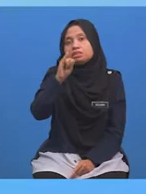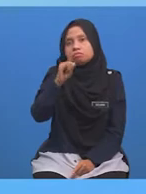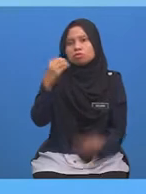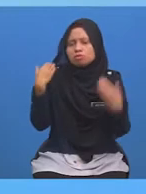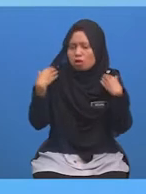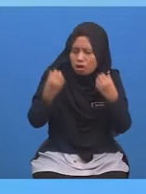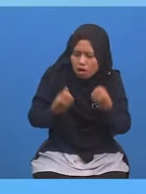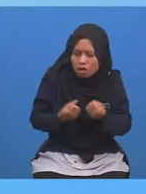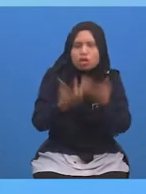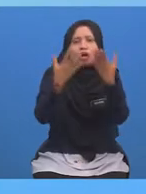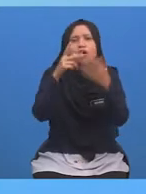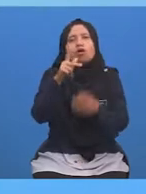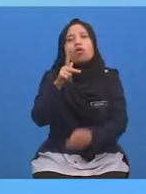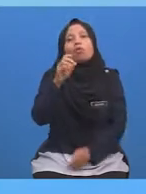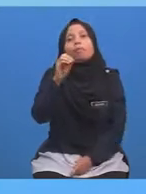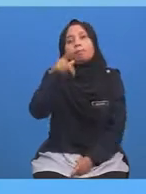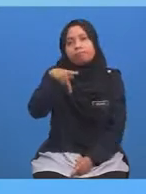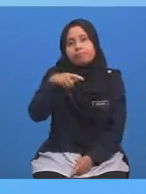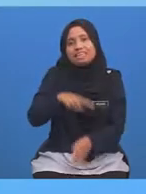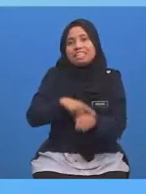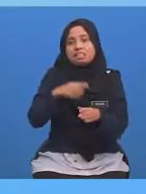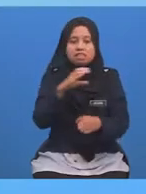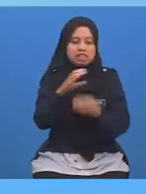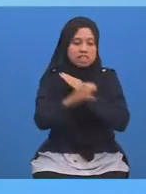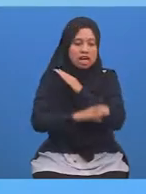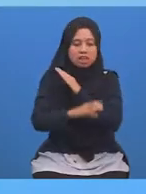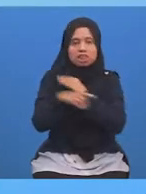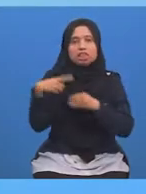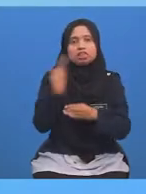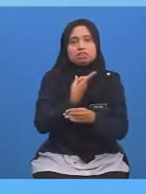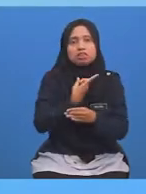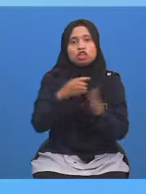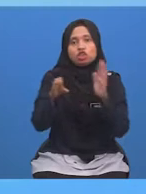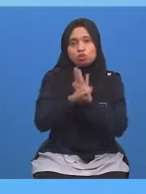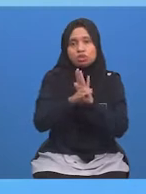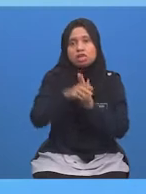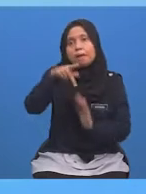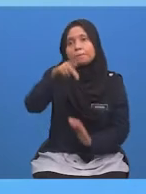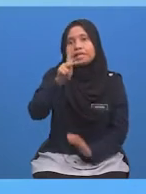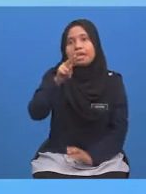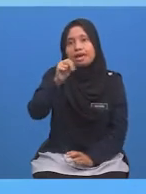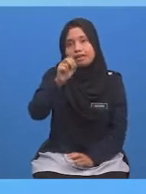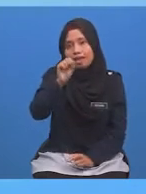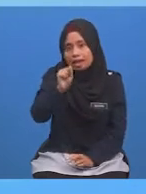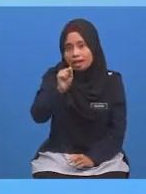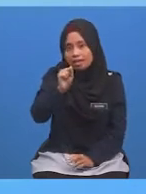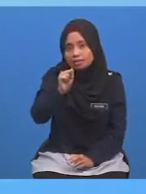Terdapat banyak koperasi di negara kita. Antaranya koperasi PKNS